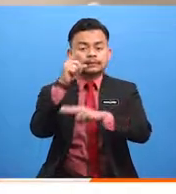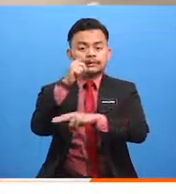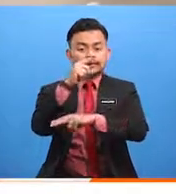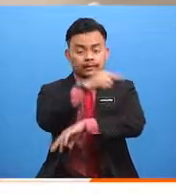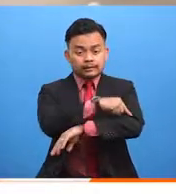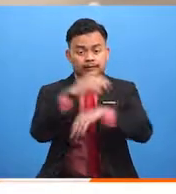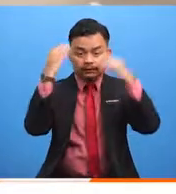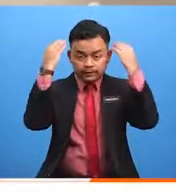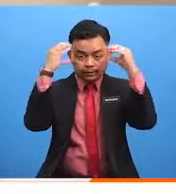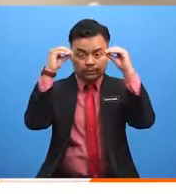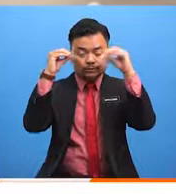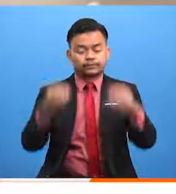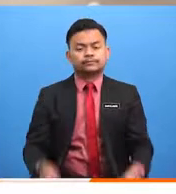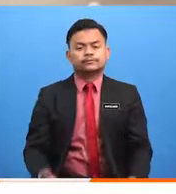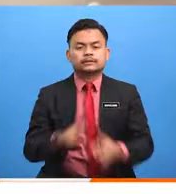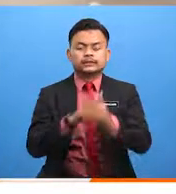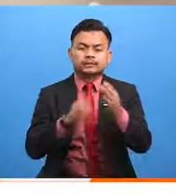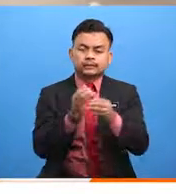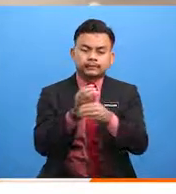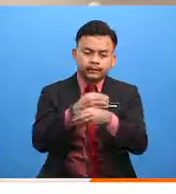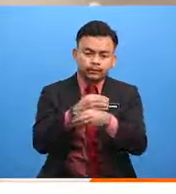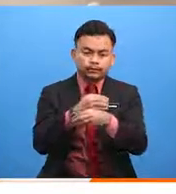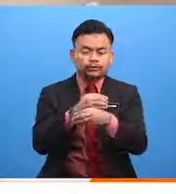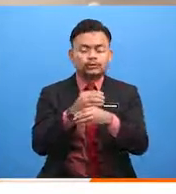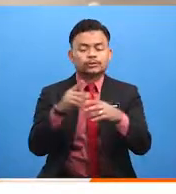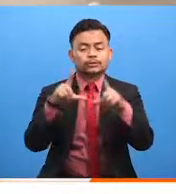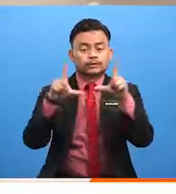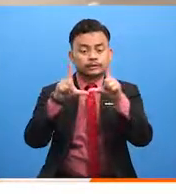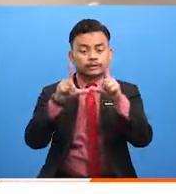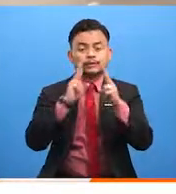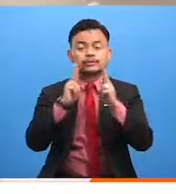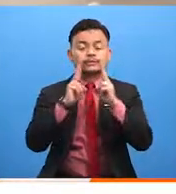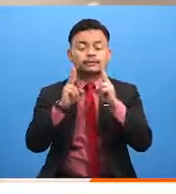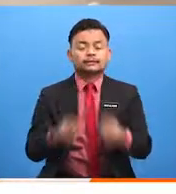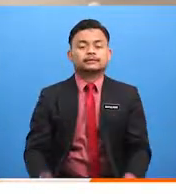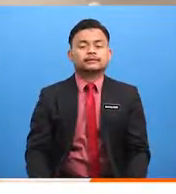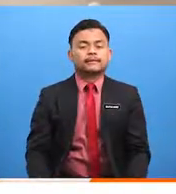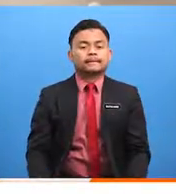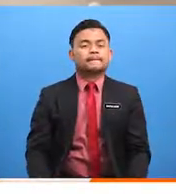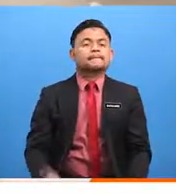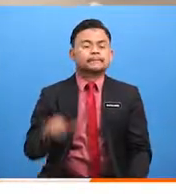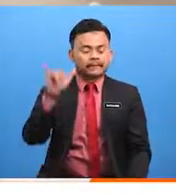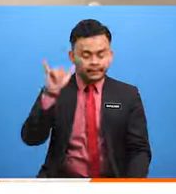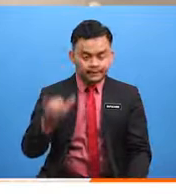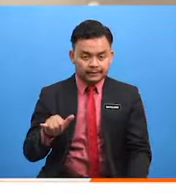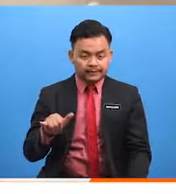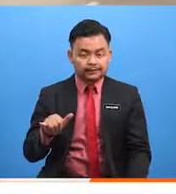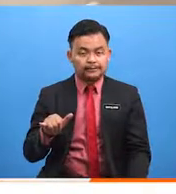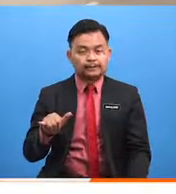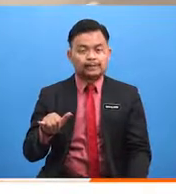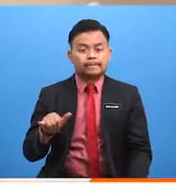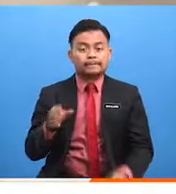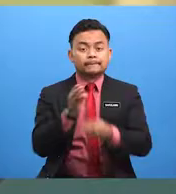Apakah bentuk kad ucapan tersebut? Ya, ia berbentuk segi empat tepat.